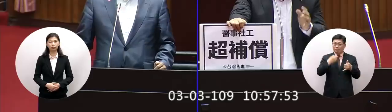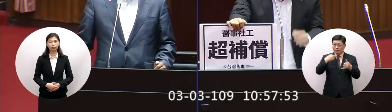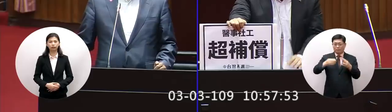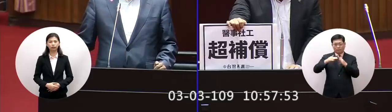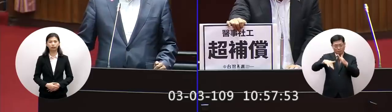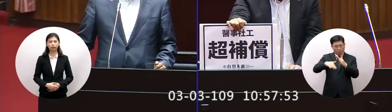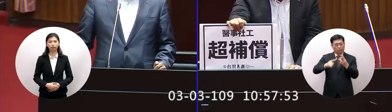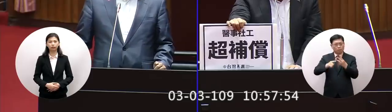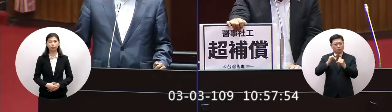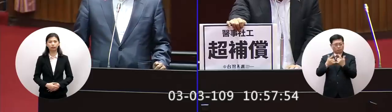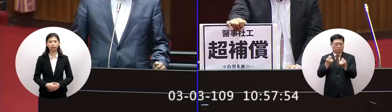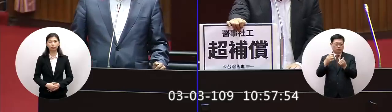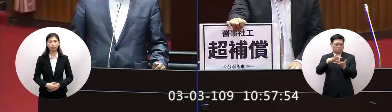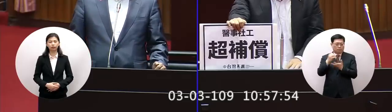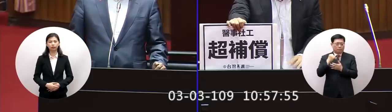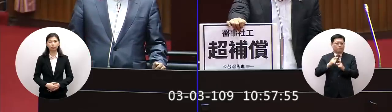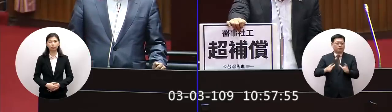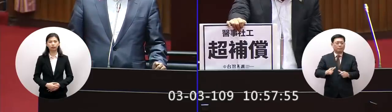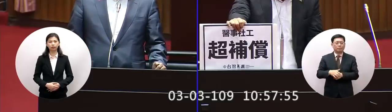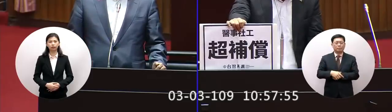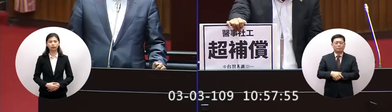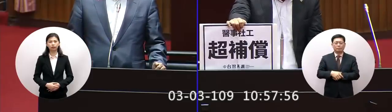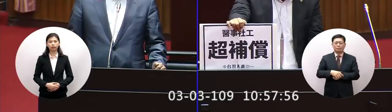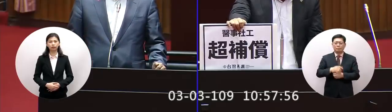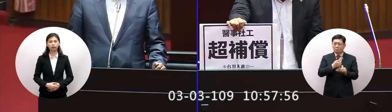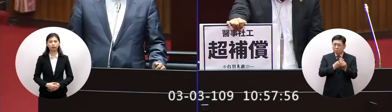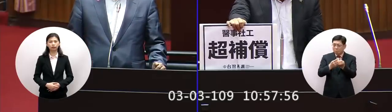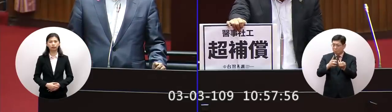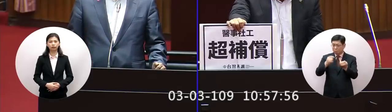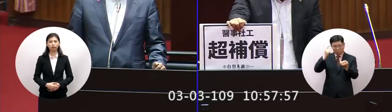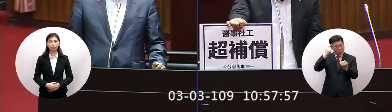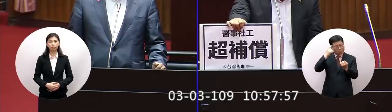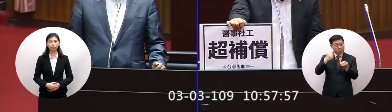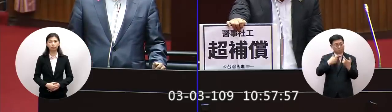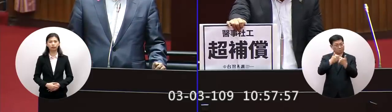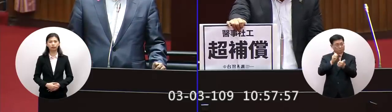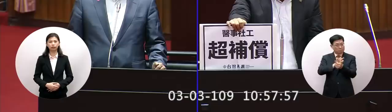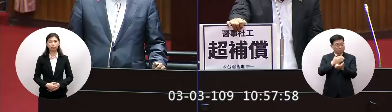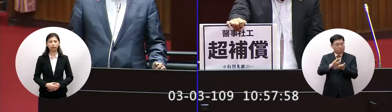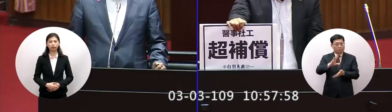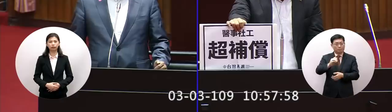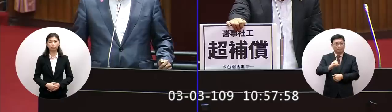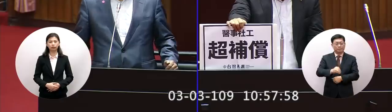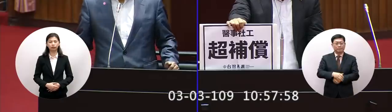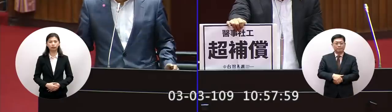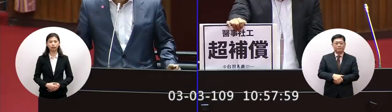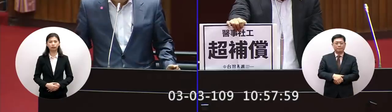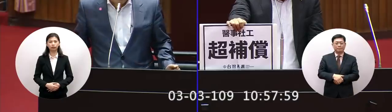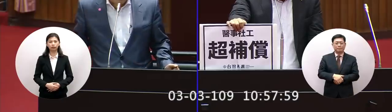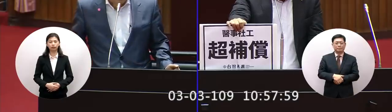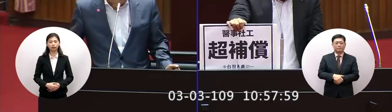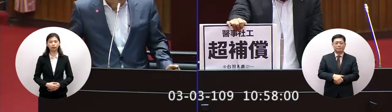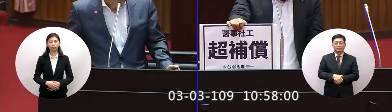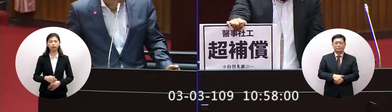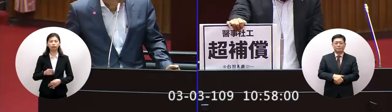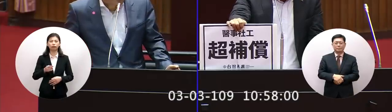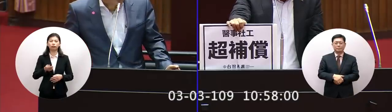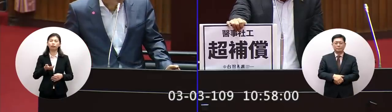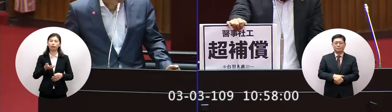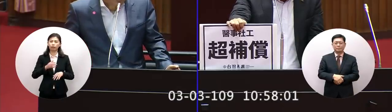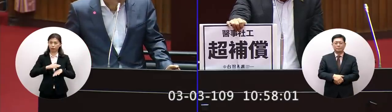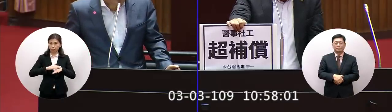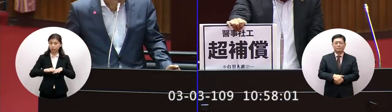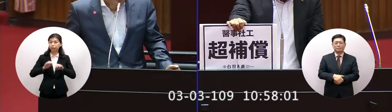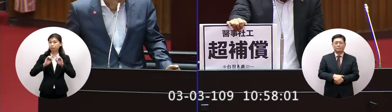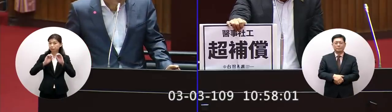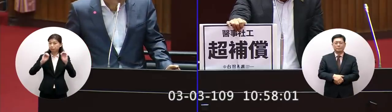家庭的压力，甲社会的压力。那这下部分，咱敢有想过要安怎来替因排解？ 相关的我们当然会